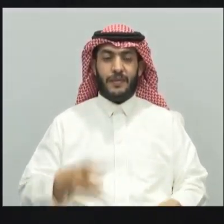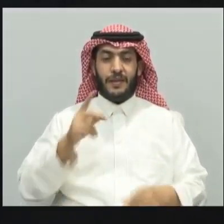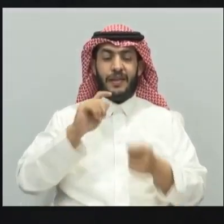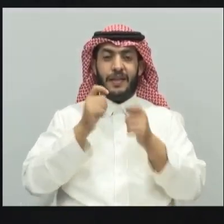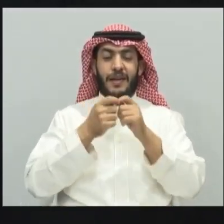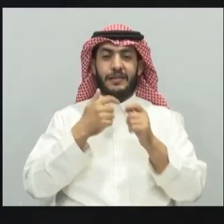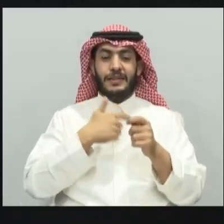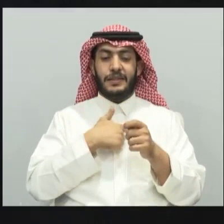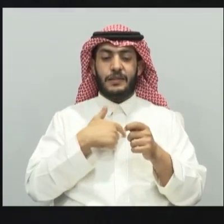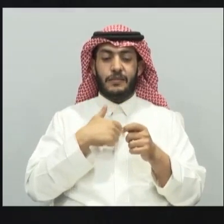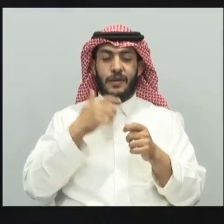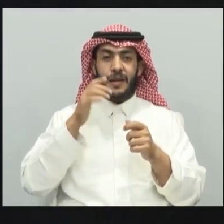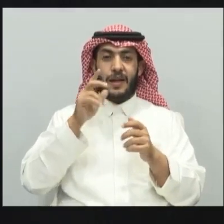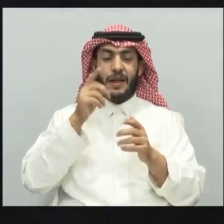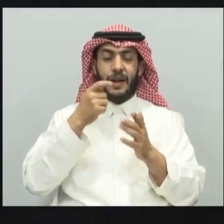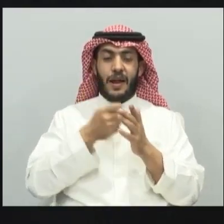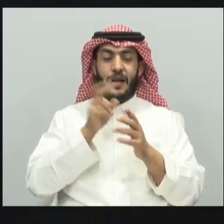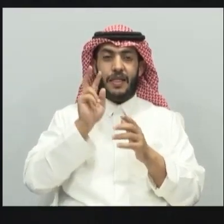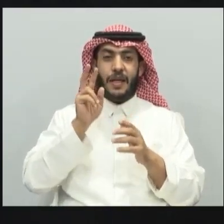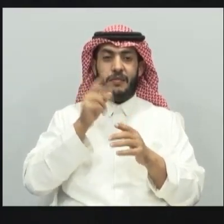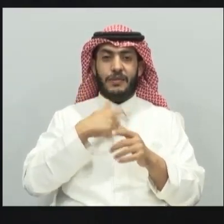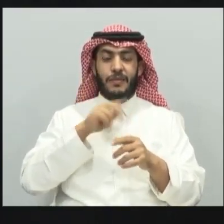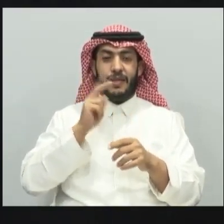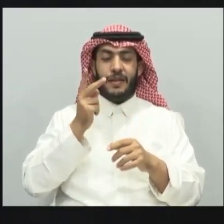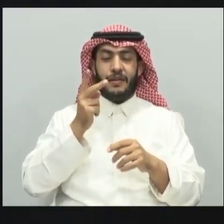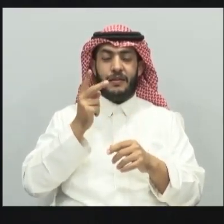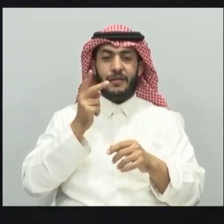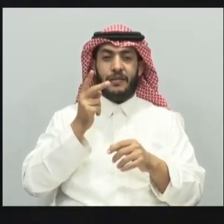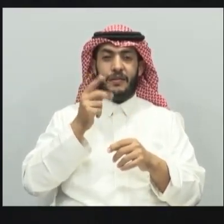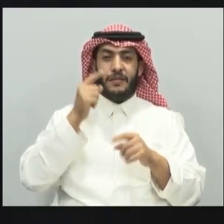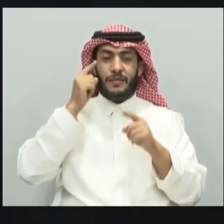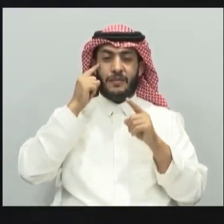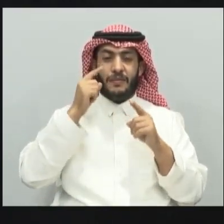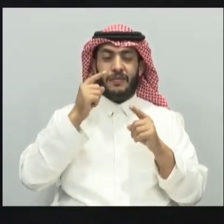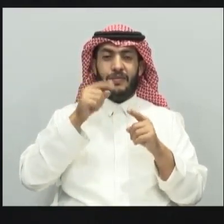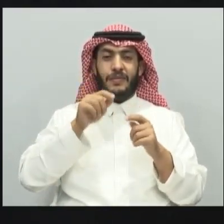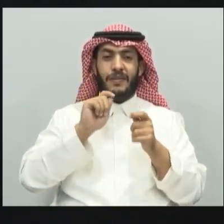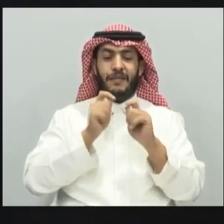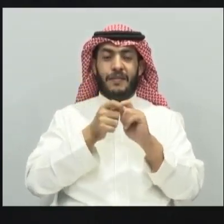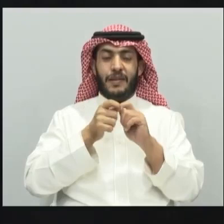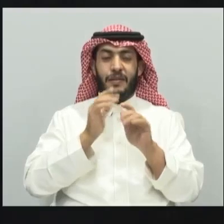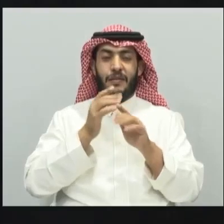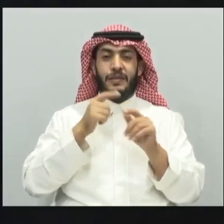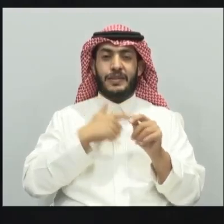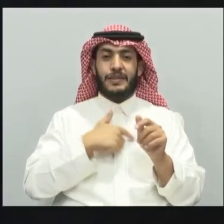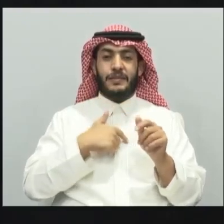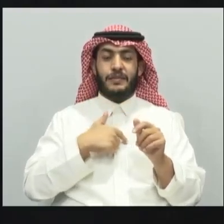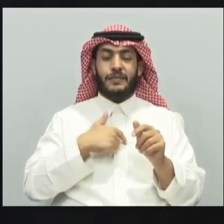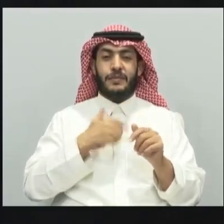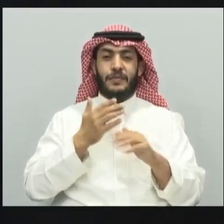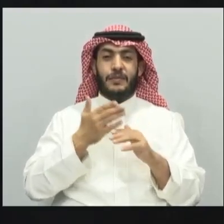تغيير اسم الراوي الكذاب باسم اخر اشتهر بكنيته فيؤتى باسمه او اشتهر باسمه